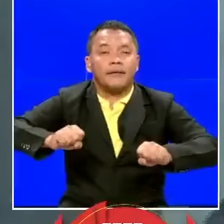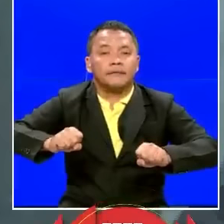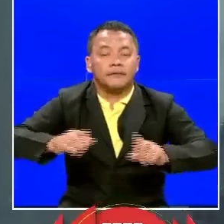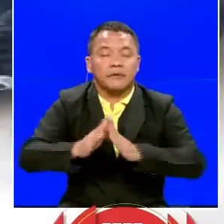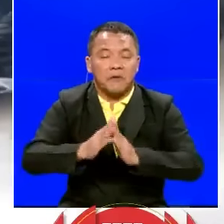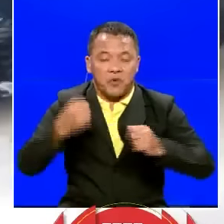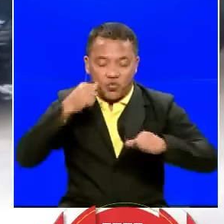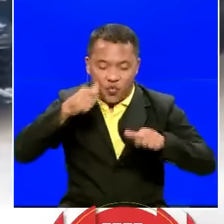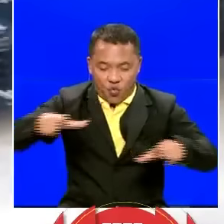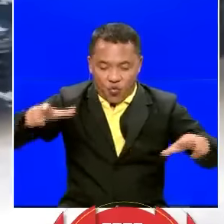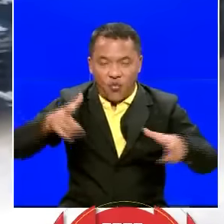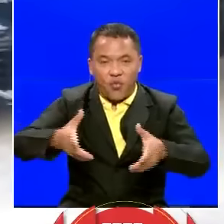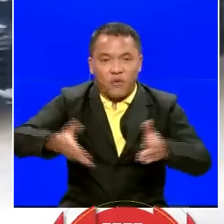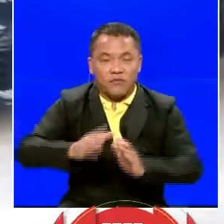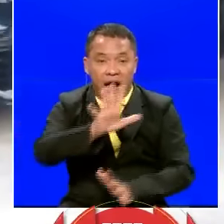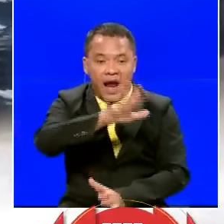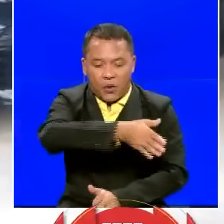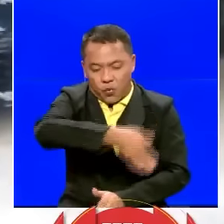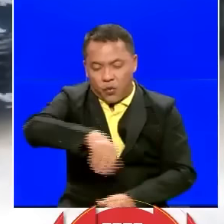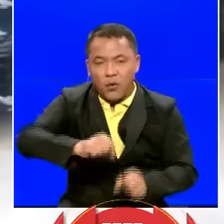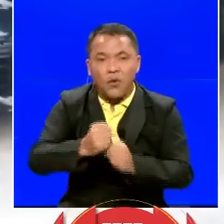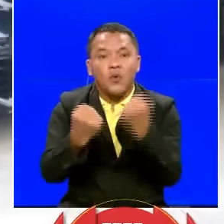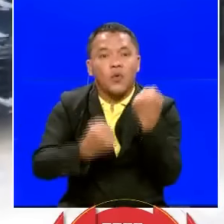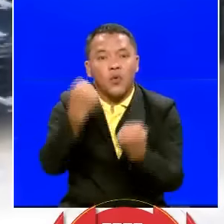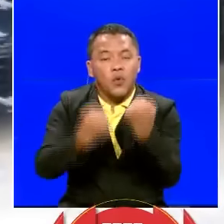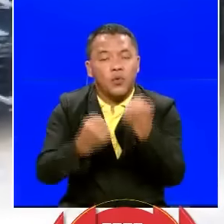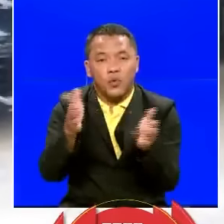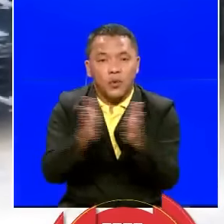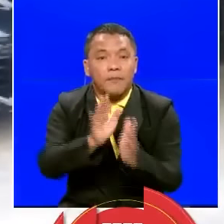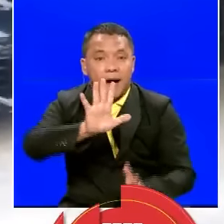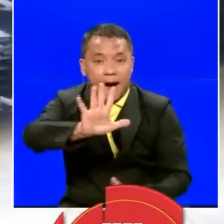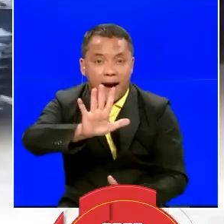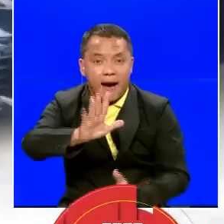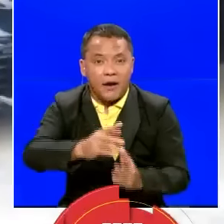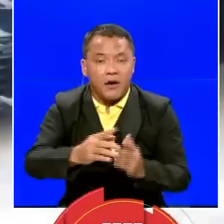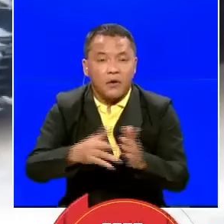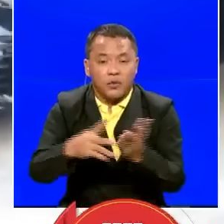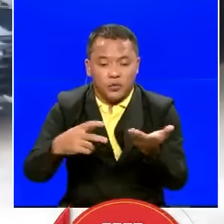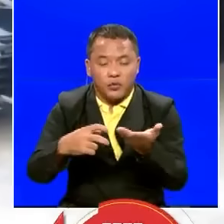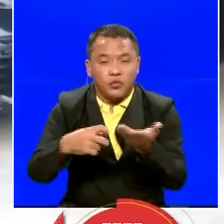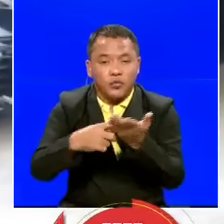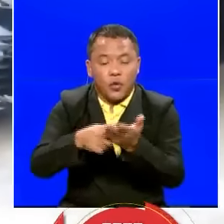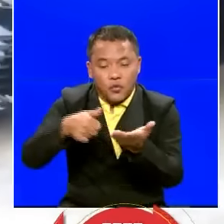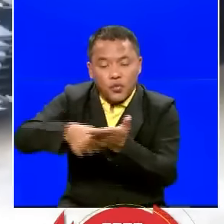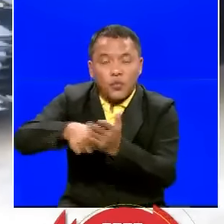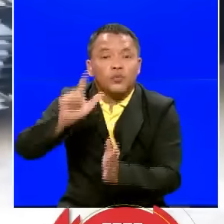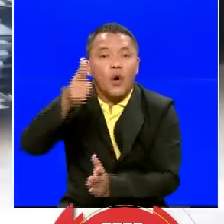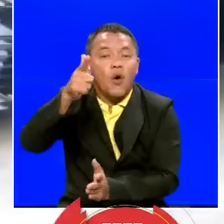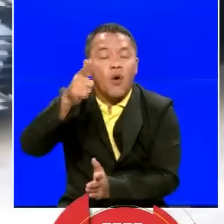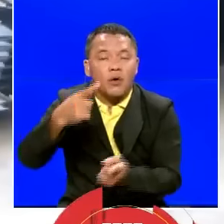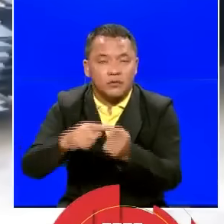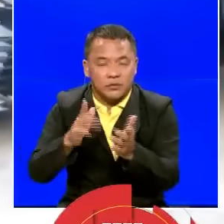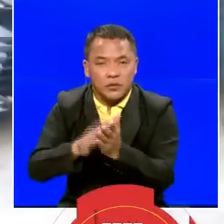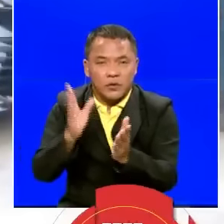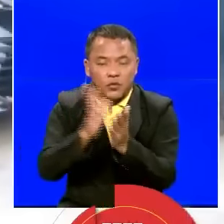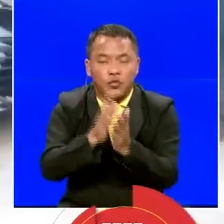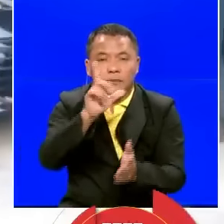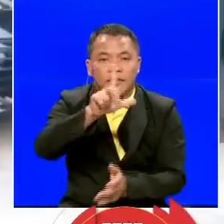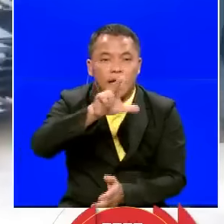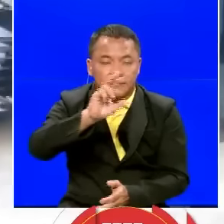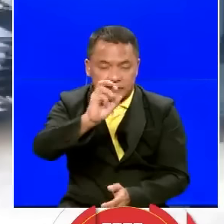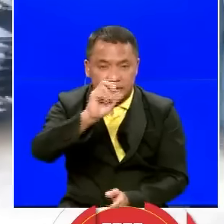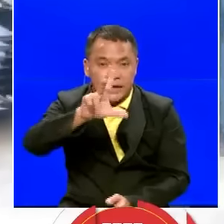ฮาเล่เ 5คันนะเบอกมารถยนต์มอเตอร์ไซค์ฮาเล่รวม 5คันตั๋วจำนำทองเป็น 100บาทมูลค่าเก็ 3ล้านเข้า